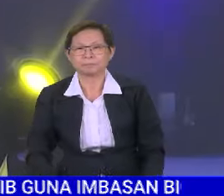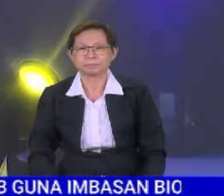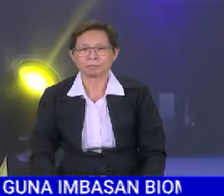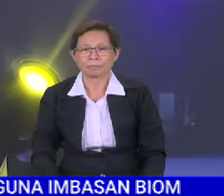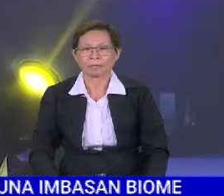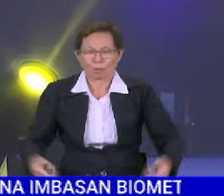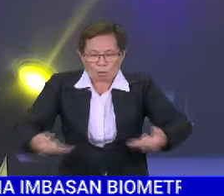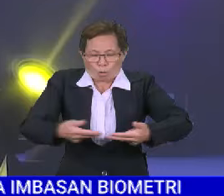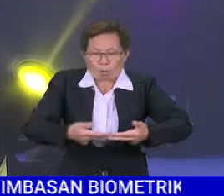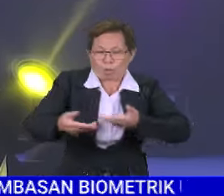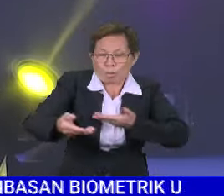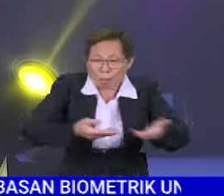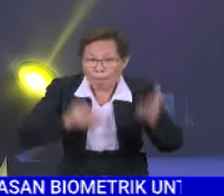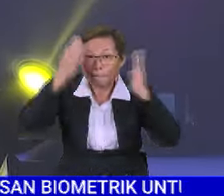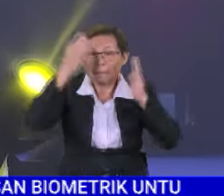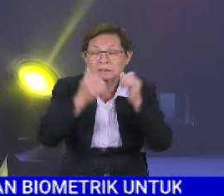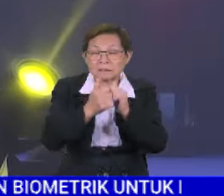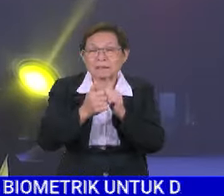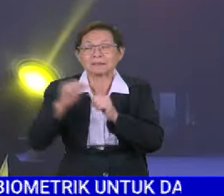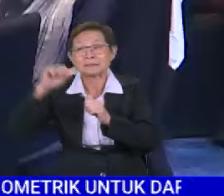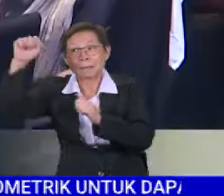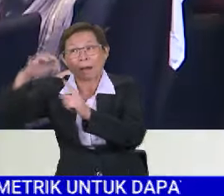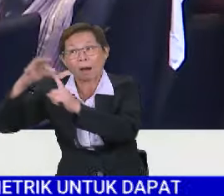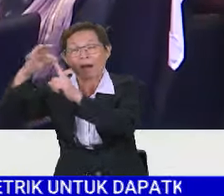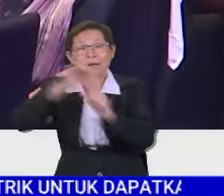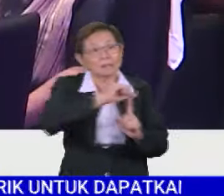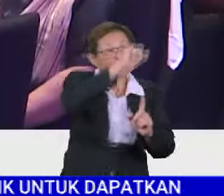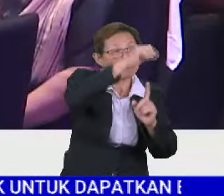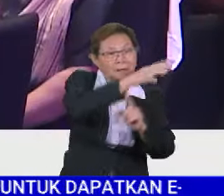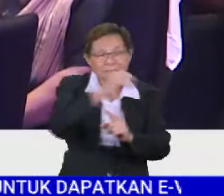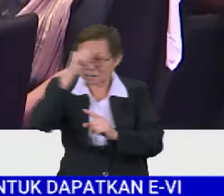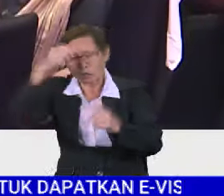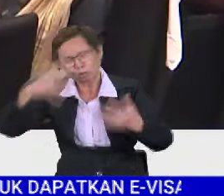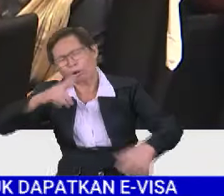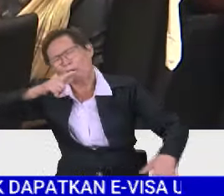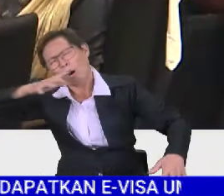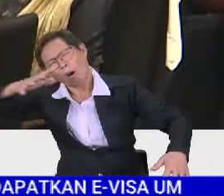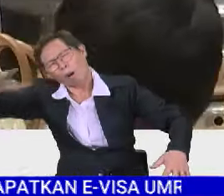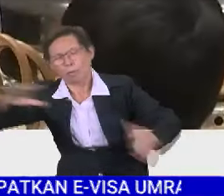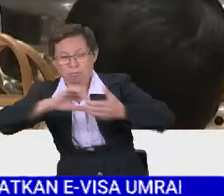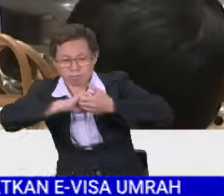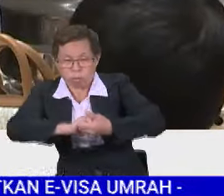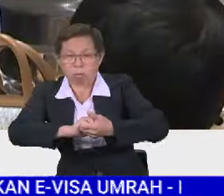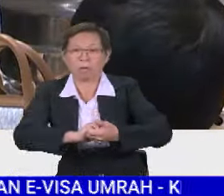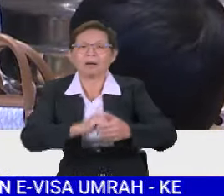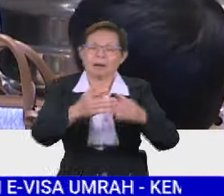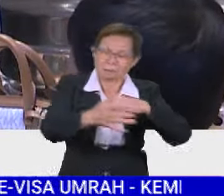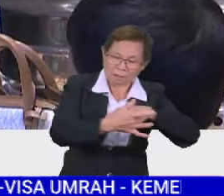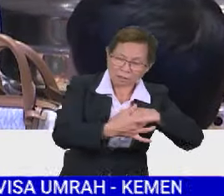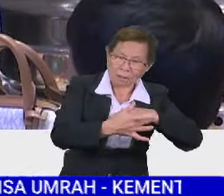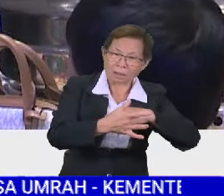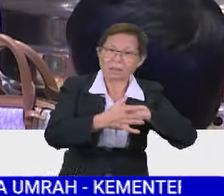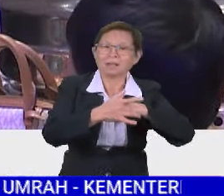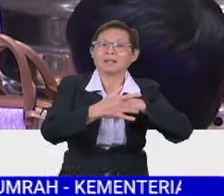hubungan dagang Antara Malaysia khususnya Sabah dan India sudah lama terjalin khususnya dalam sektor teknologi komunikasi